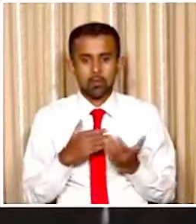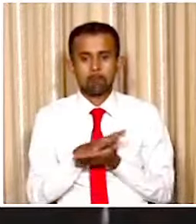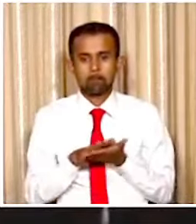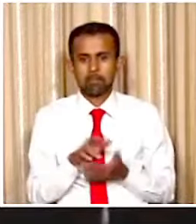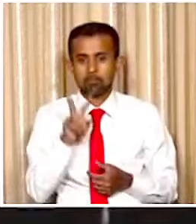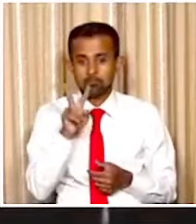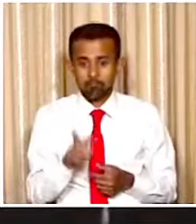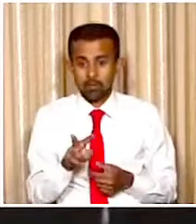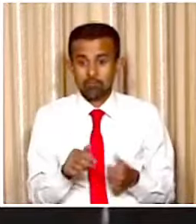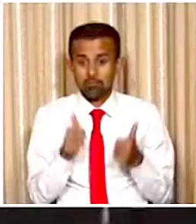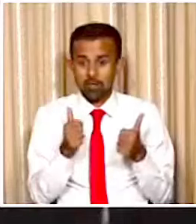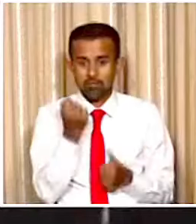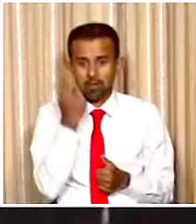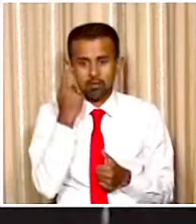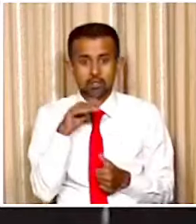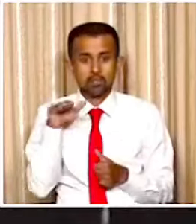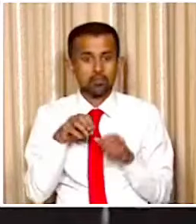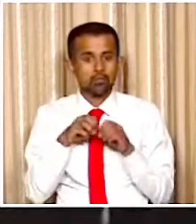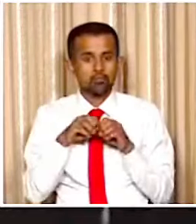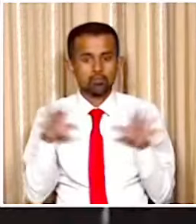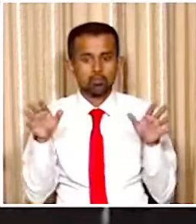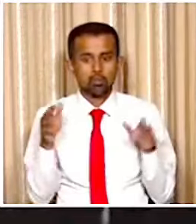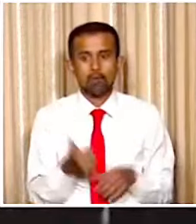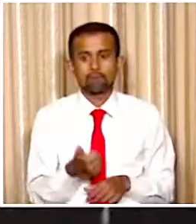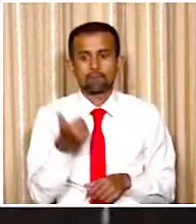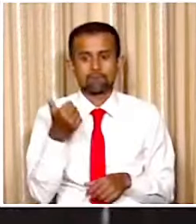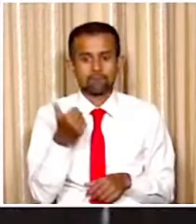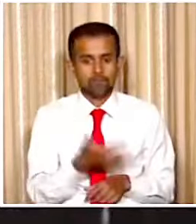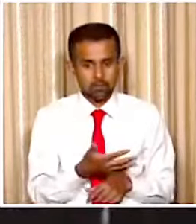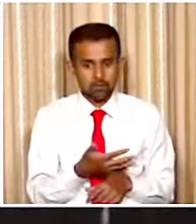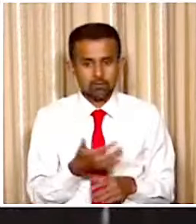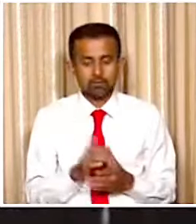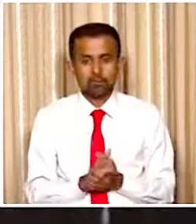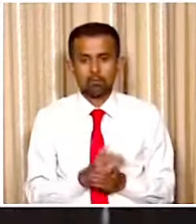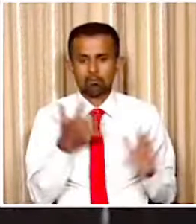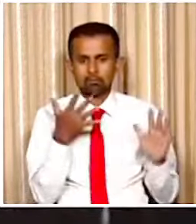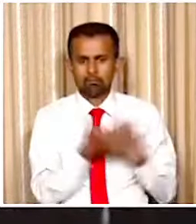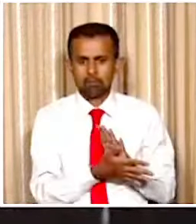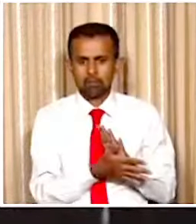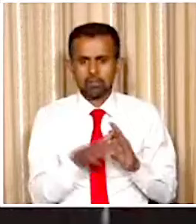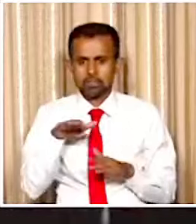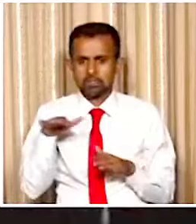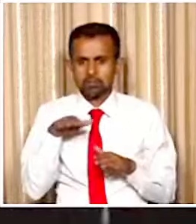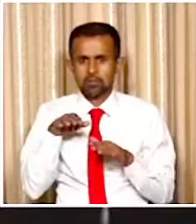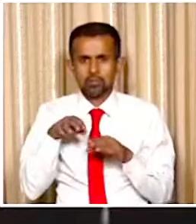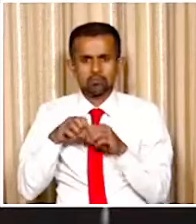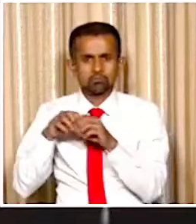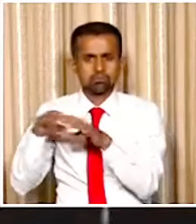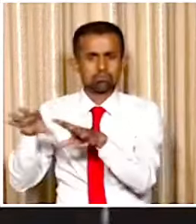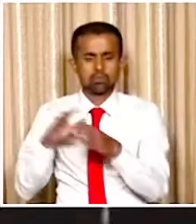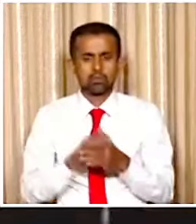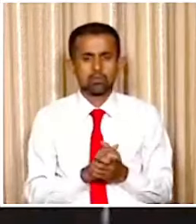විශ්වාස කරනවා හරි මතය සමාජගත කිරීම ඉතාමත් වැදගත්. ඒ වගේම වැරදි දේ සමාජ මත සමාජගත